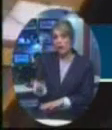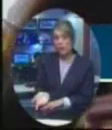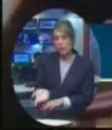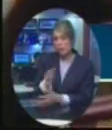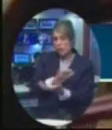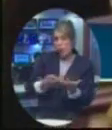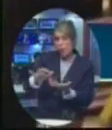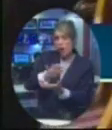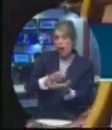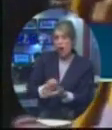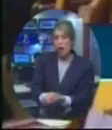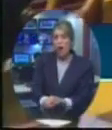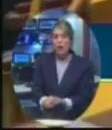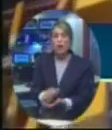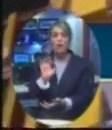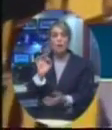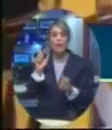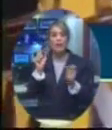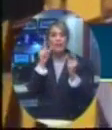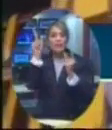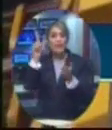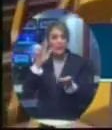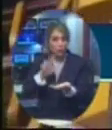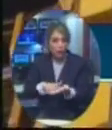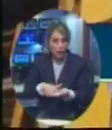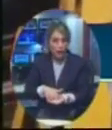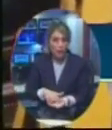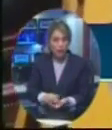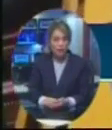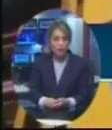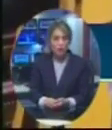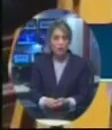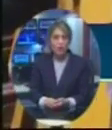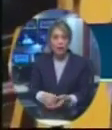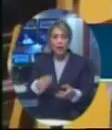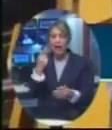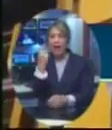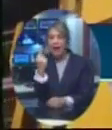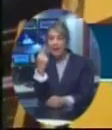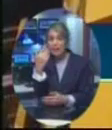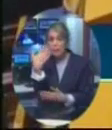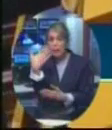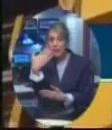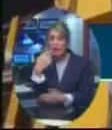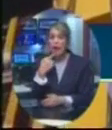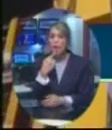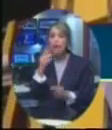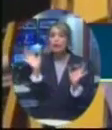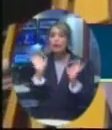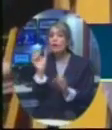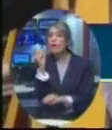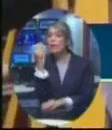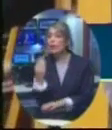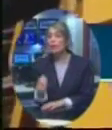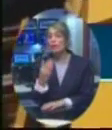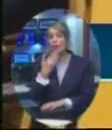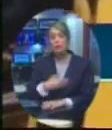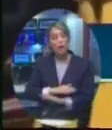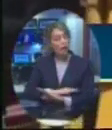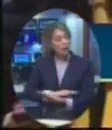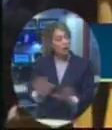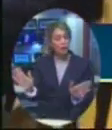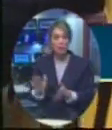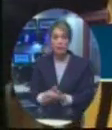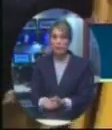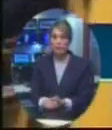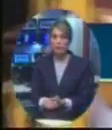מה שבאמת הפתיע, ואת צודקת, אודליה, לא קמה אף מדינה לומר מילה טובה על ישראל. אף אחד. כן.